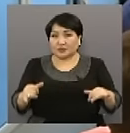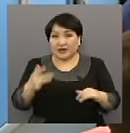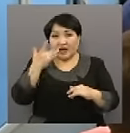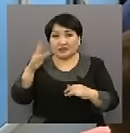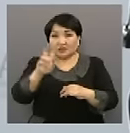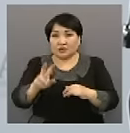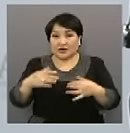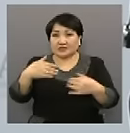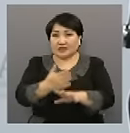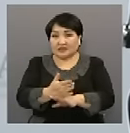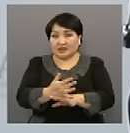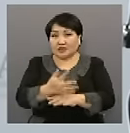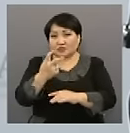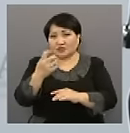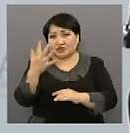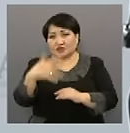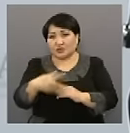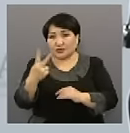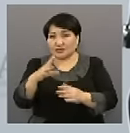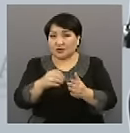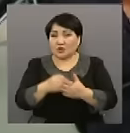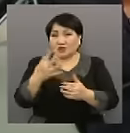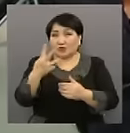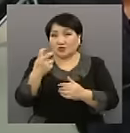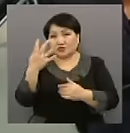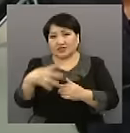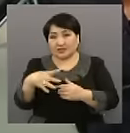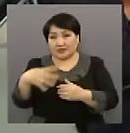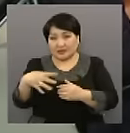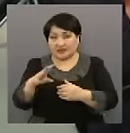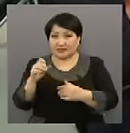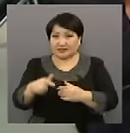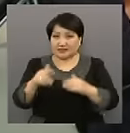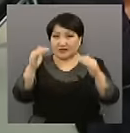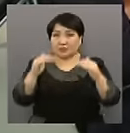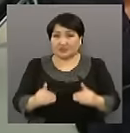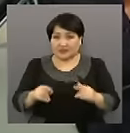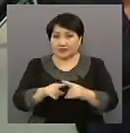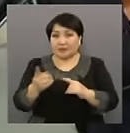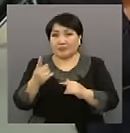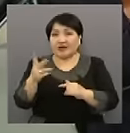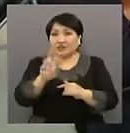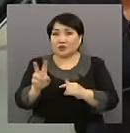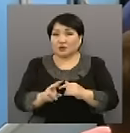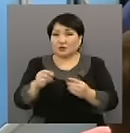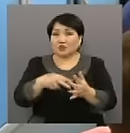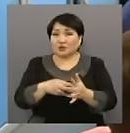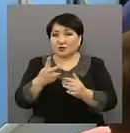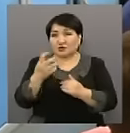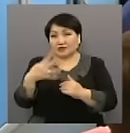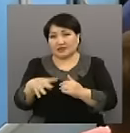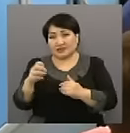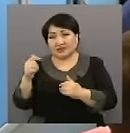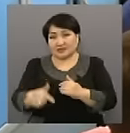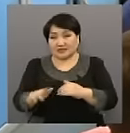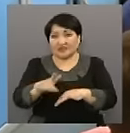бағамы 352-ден 340 тенгеге дейін түсті. Бас банкир ел бюджетінде 1 доллардың құны 340 тенгеден